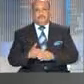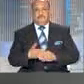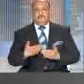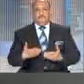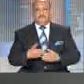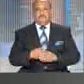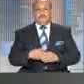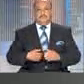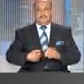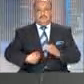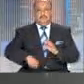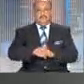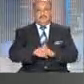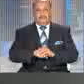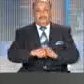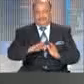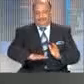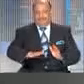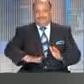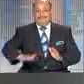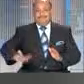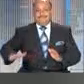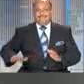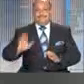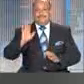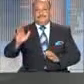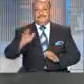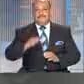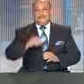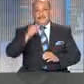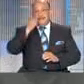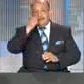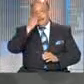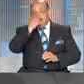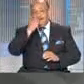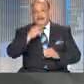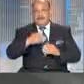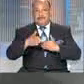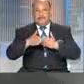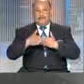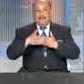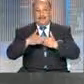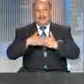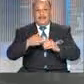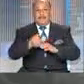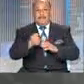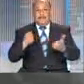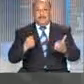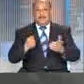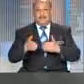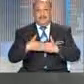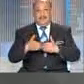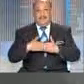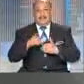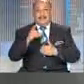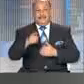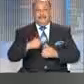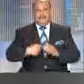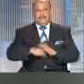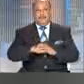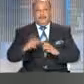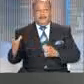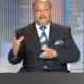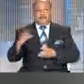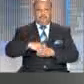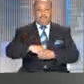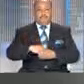سيكون فريق المستقبل الرياضي بنفذ لكرة القدم صنف مدارس على موعد في 21 من أبريل القادم الجاري مع انطلاق